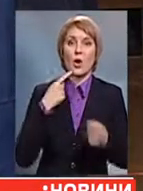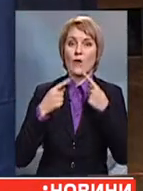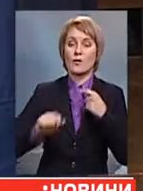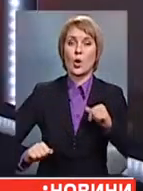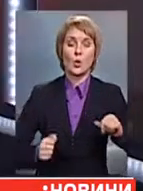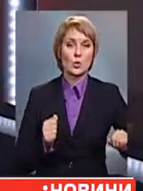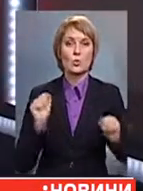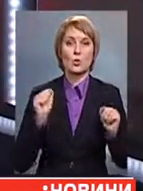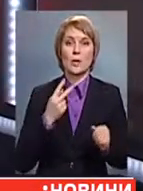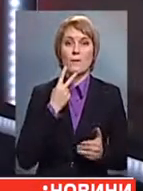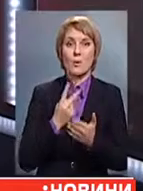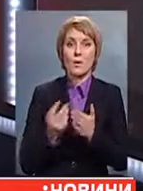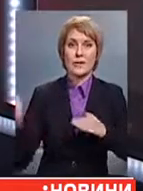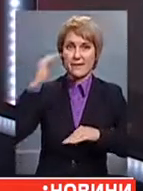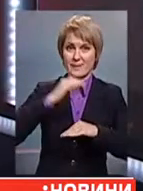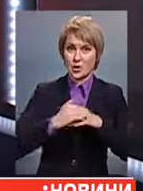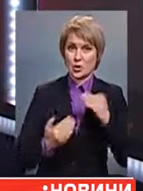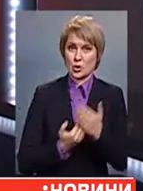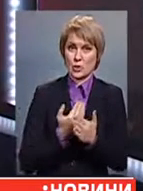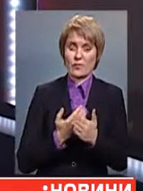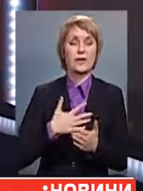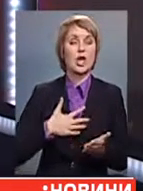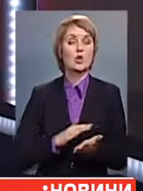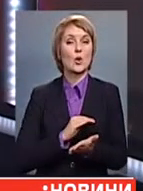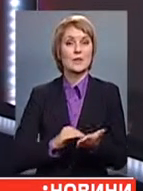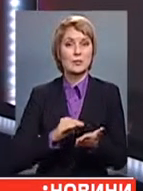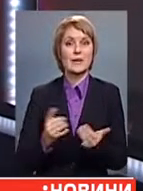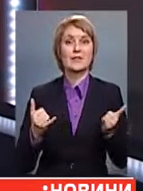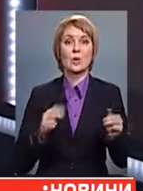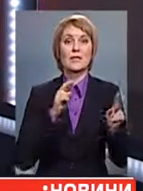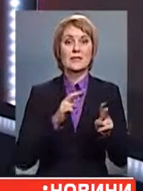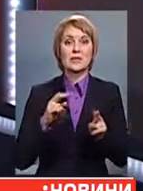новин. Сашо. Олеся Варламова сьогодні стежить за волевиявленням киян.